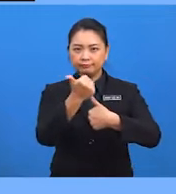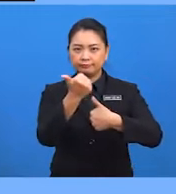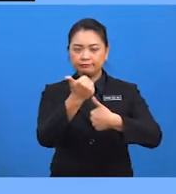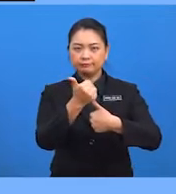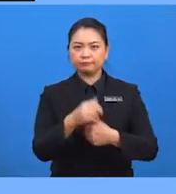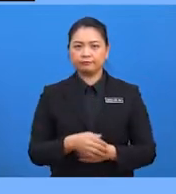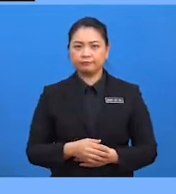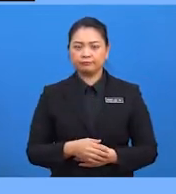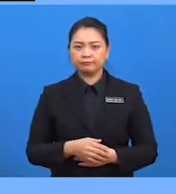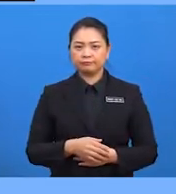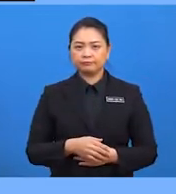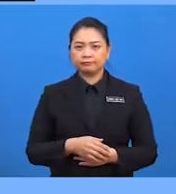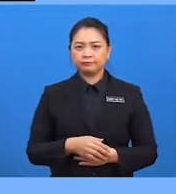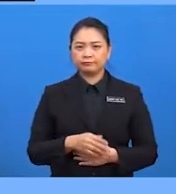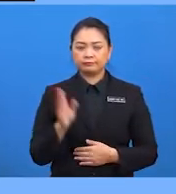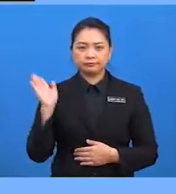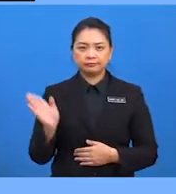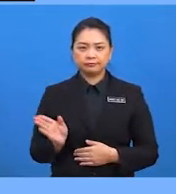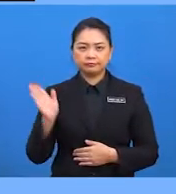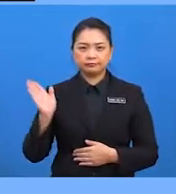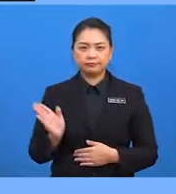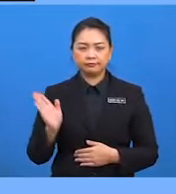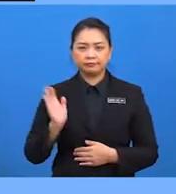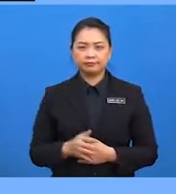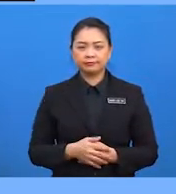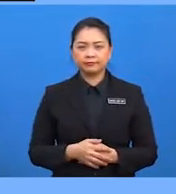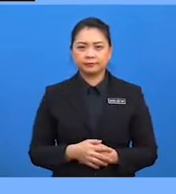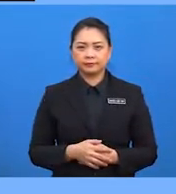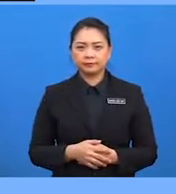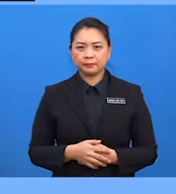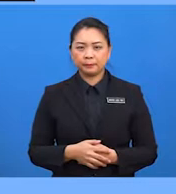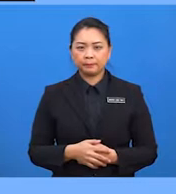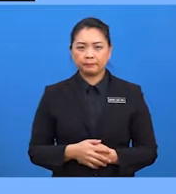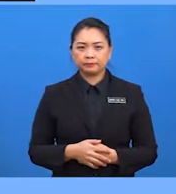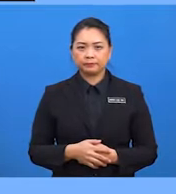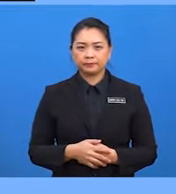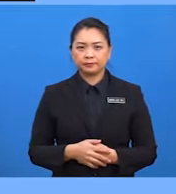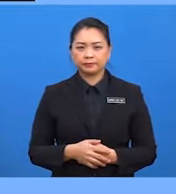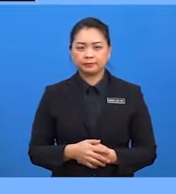A. Asid metanoik dan larutan amonia.